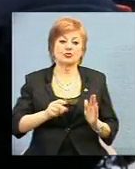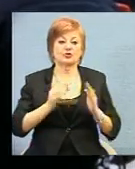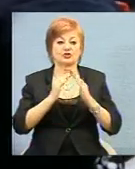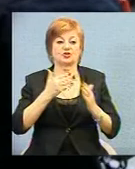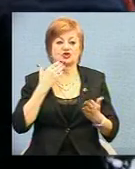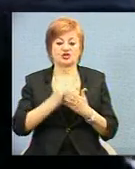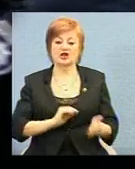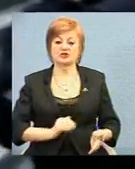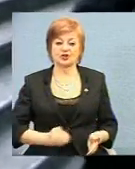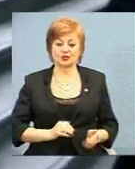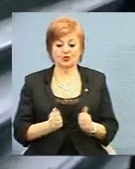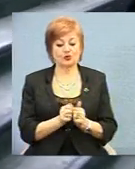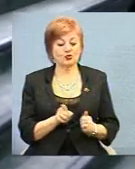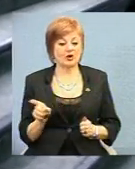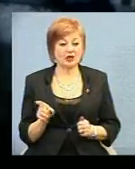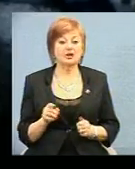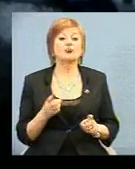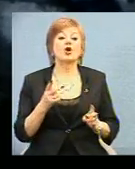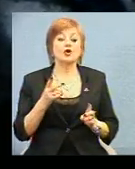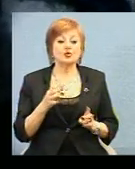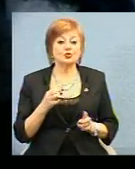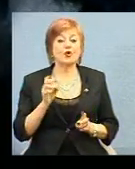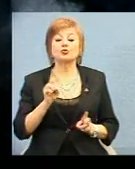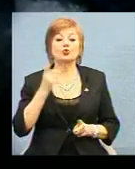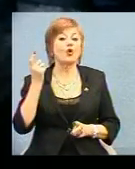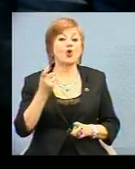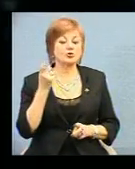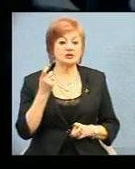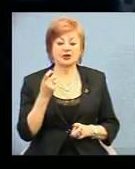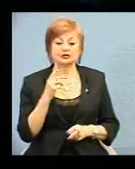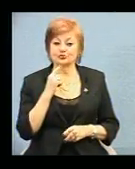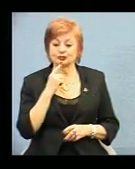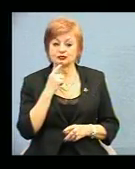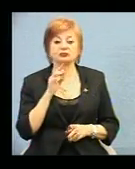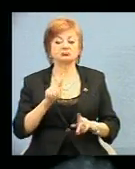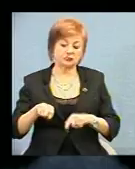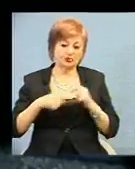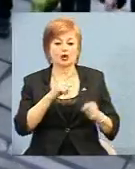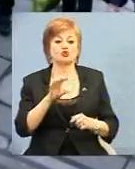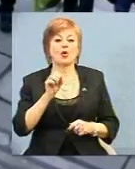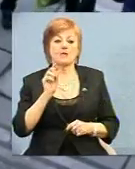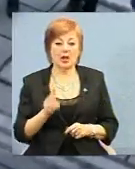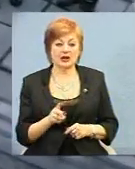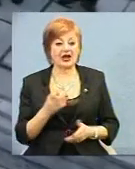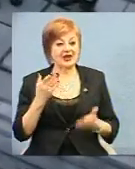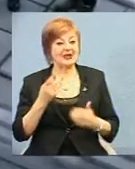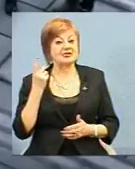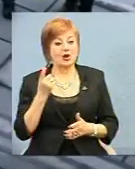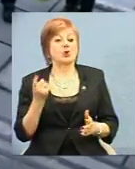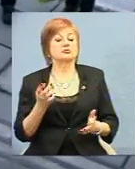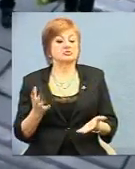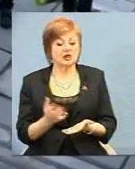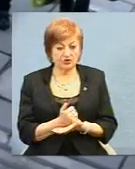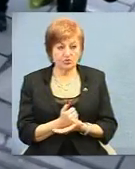сектору, що знаходиться неподалік. Однак, оскільки встановити господаря одразу було важко, передадуть до зоопарку. Якщо власник таки знайдеться,